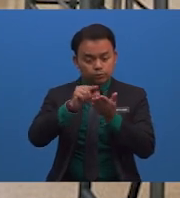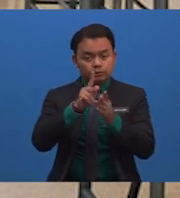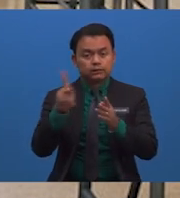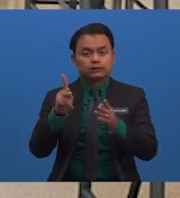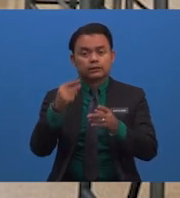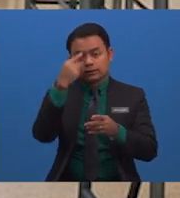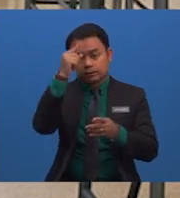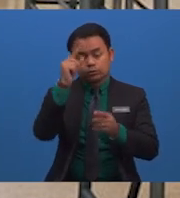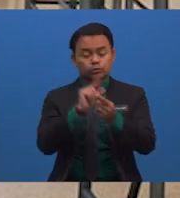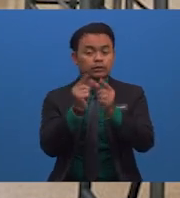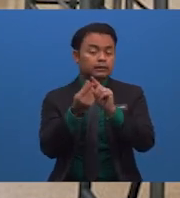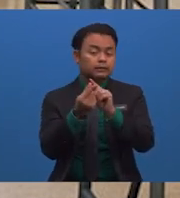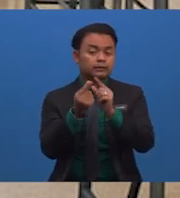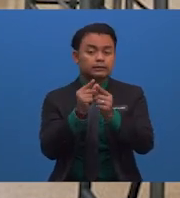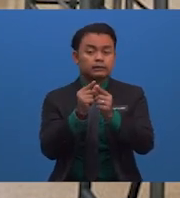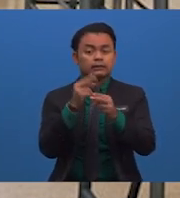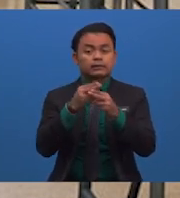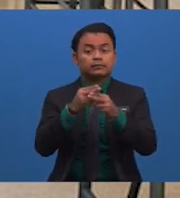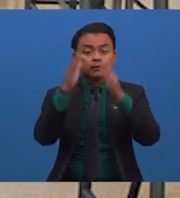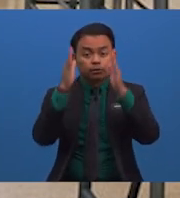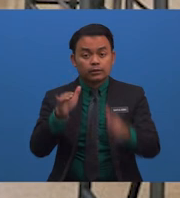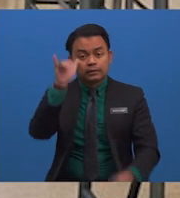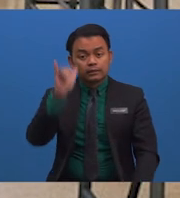yang sedang bercakap.